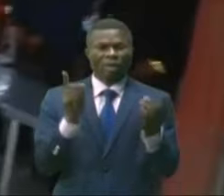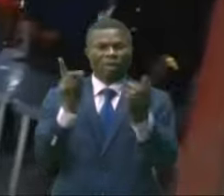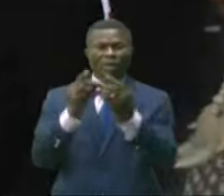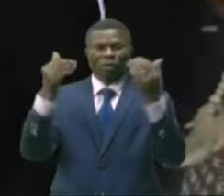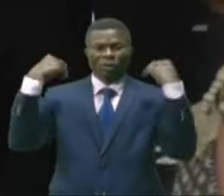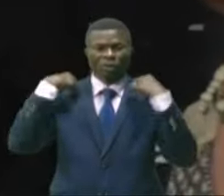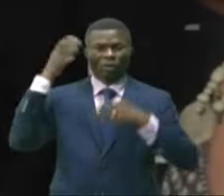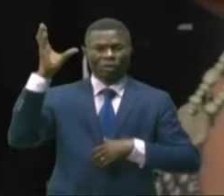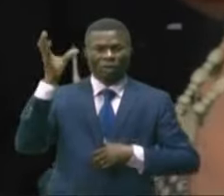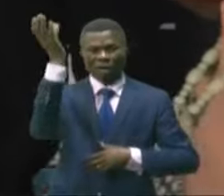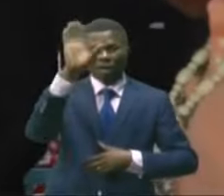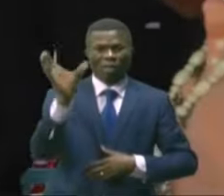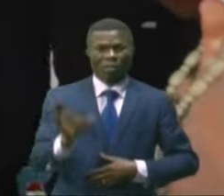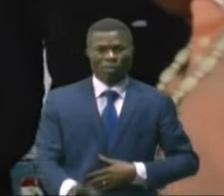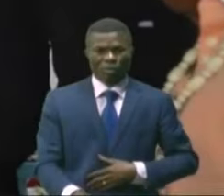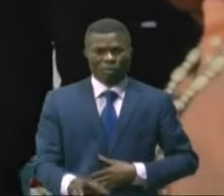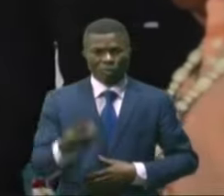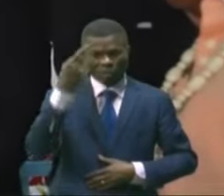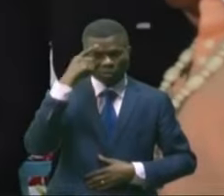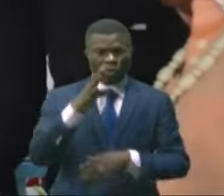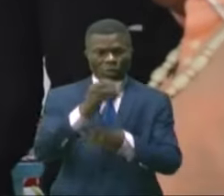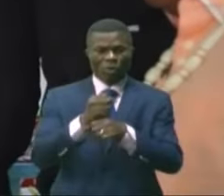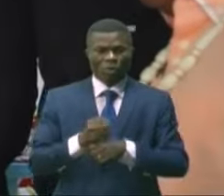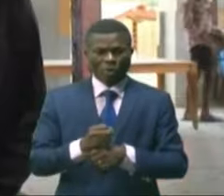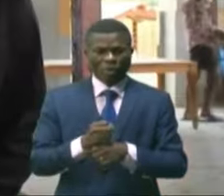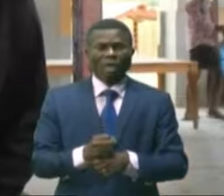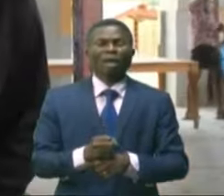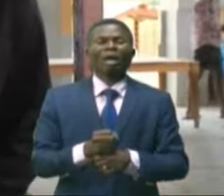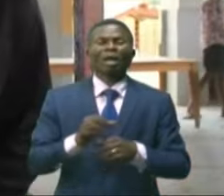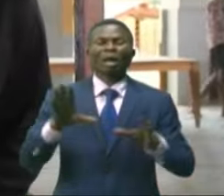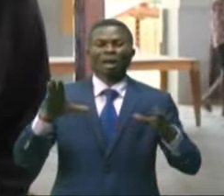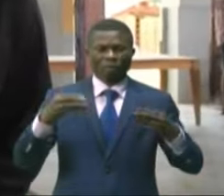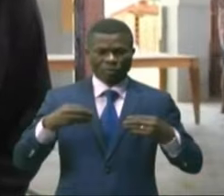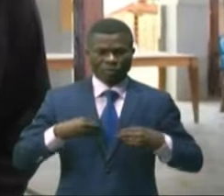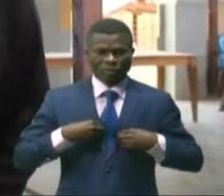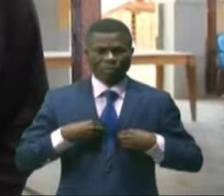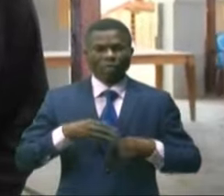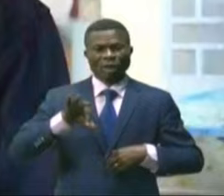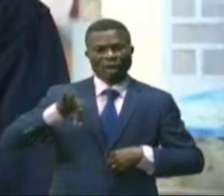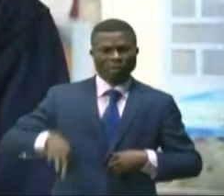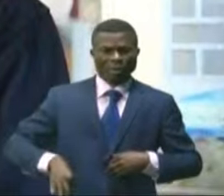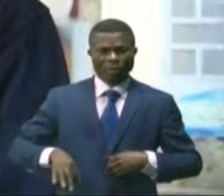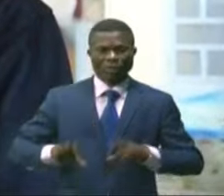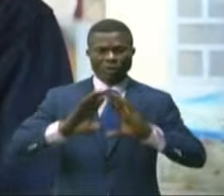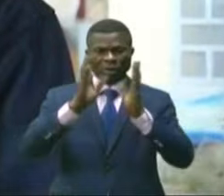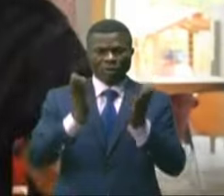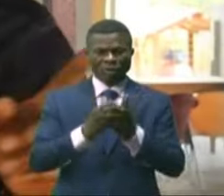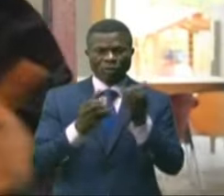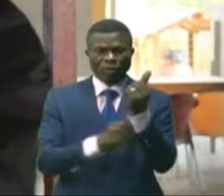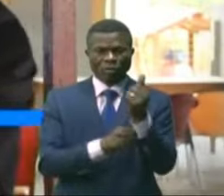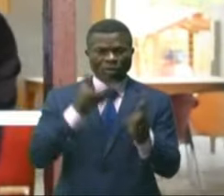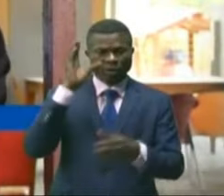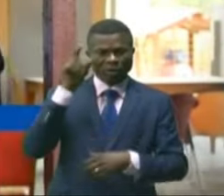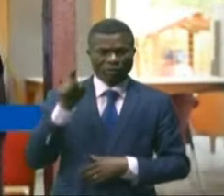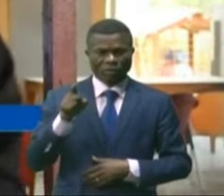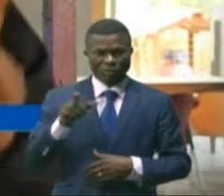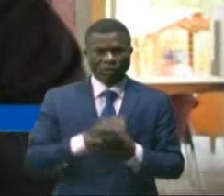chef coutumier du Congo central pour obtenir leur adhésion pour le bien-être des communautés locales.